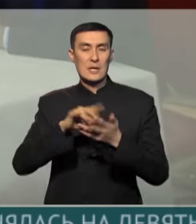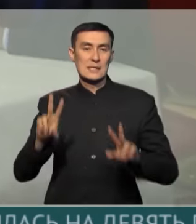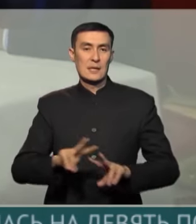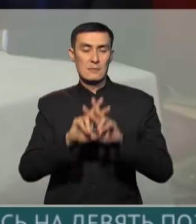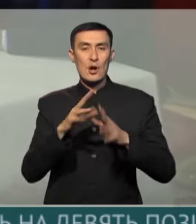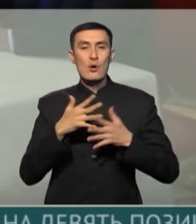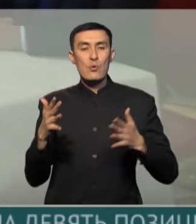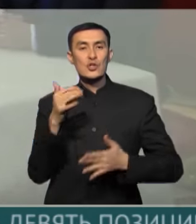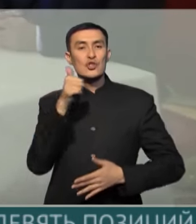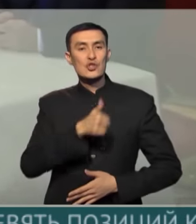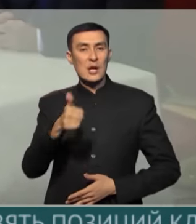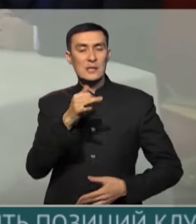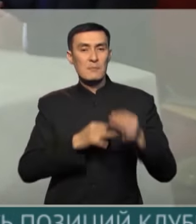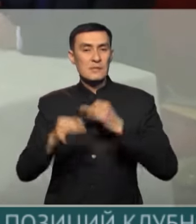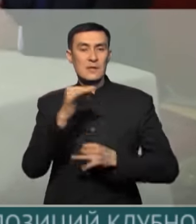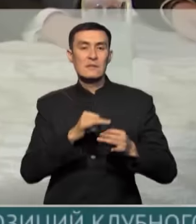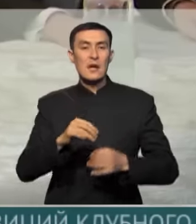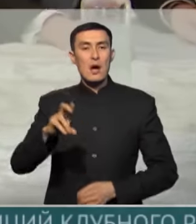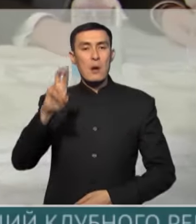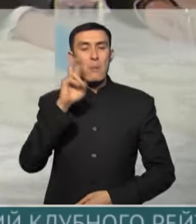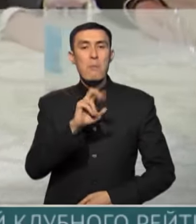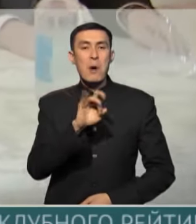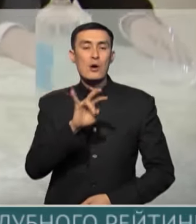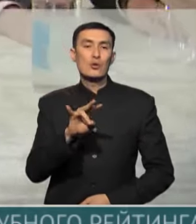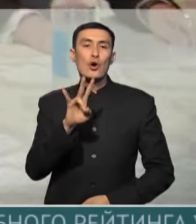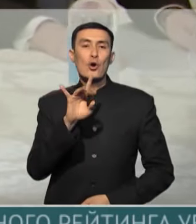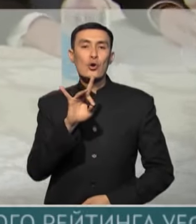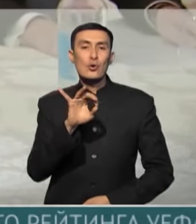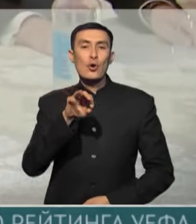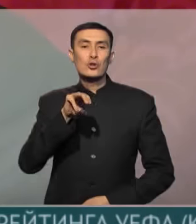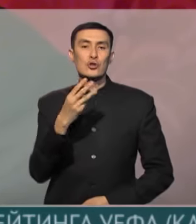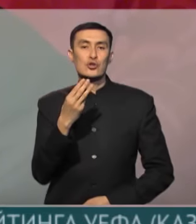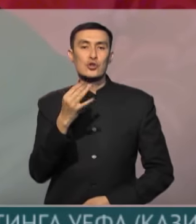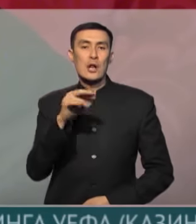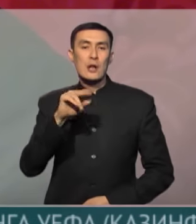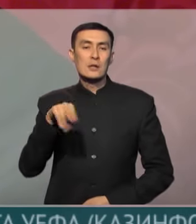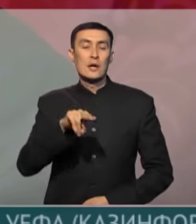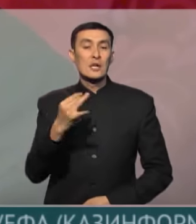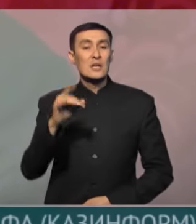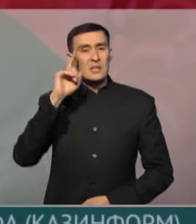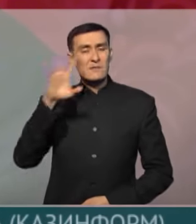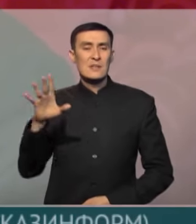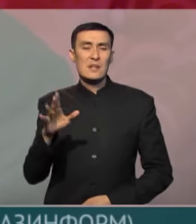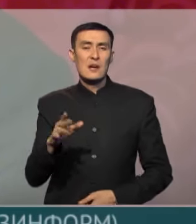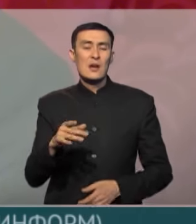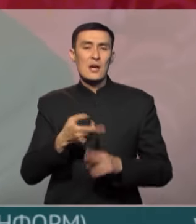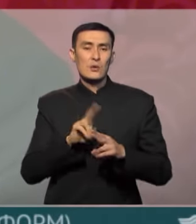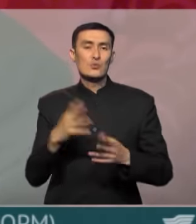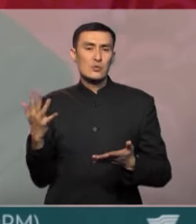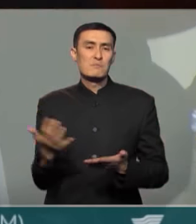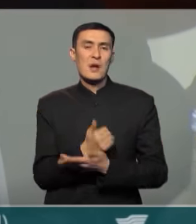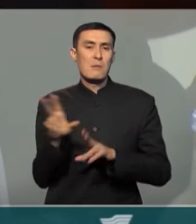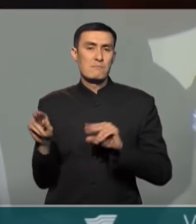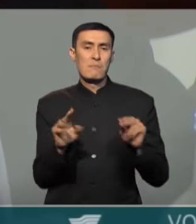Больше часа беседовал Нурсултан Назарбаев с бароном Ротшильдом. Фамилия в рекомендациях не нуждается и уже давно стала синонимом успеха